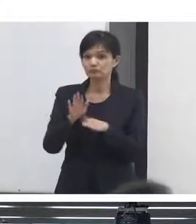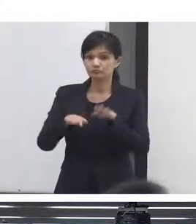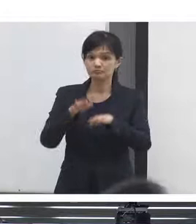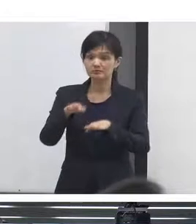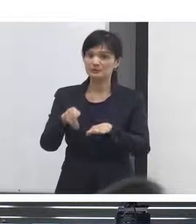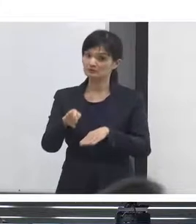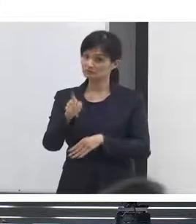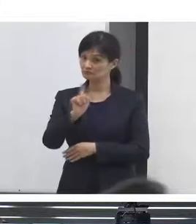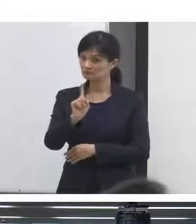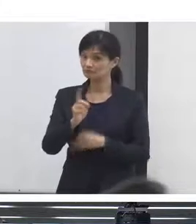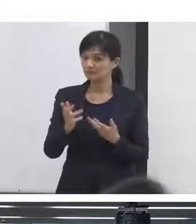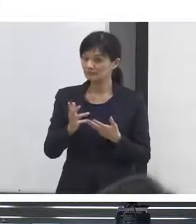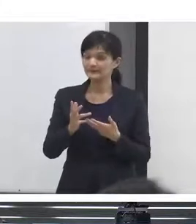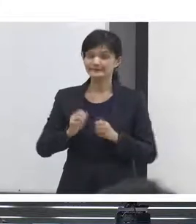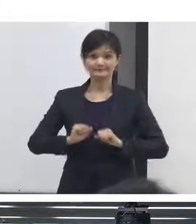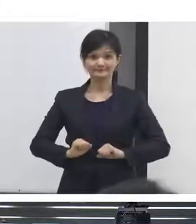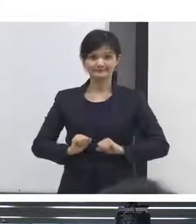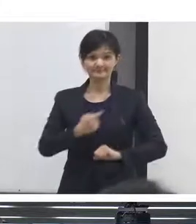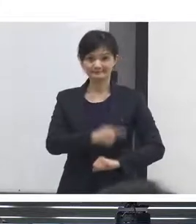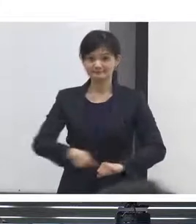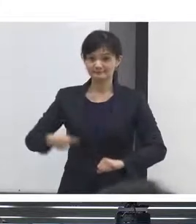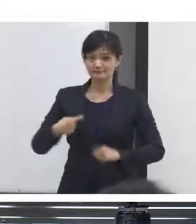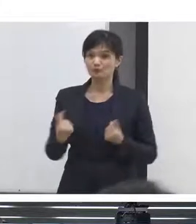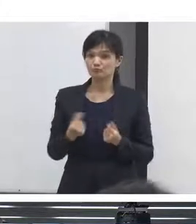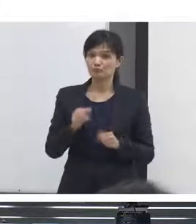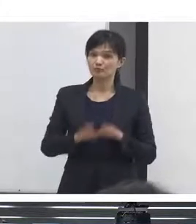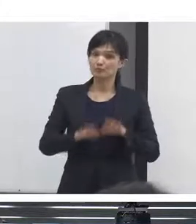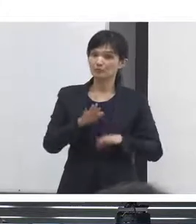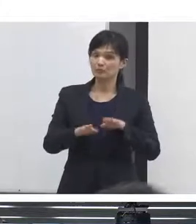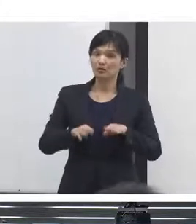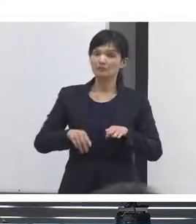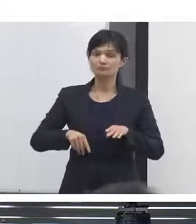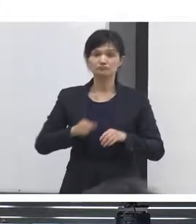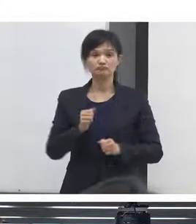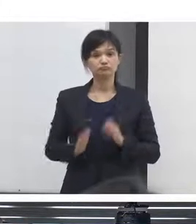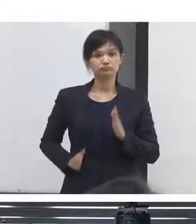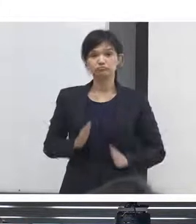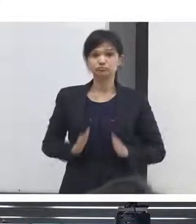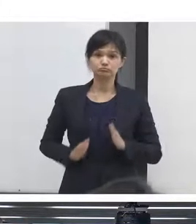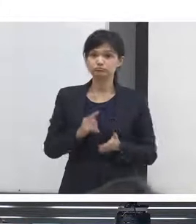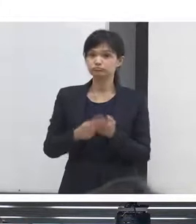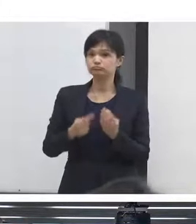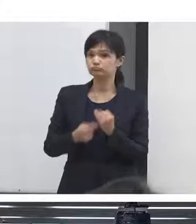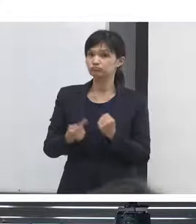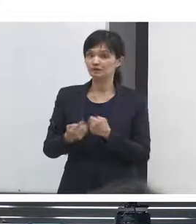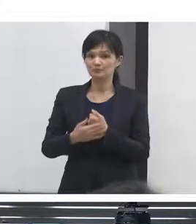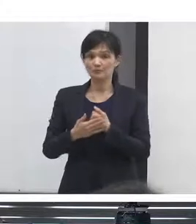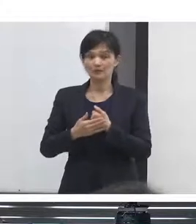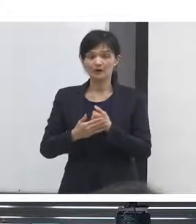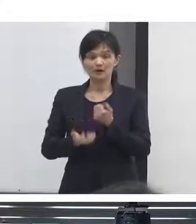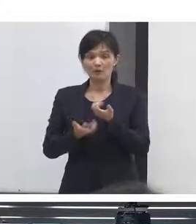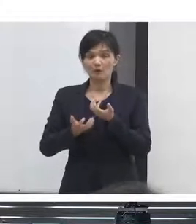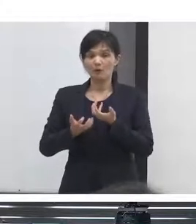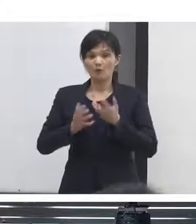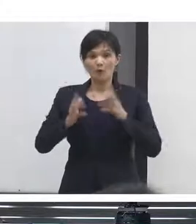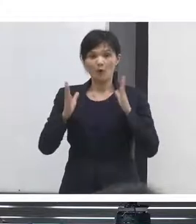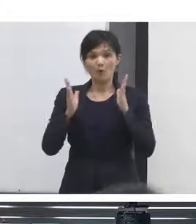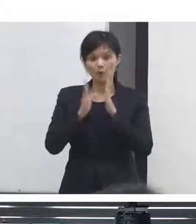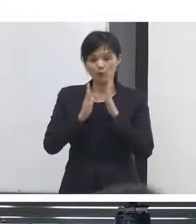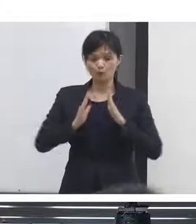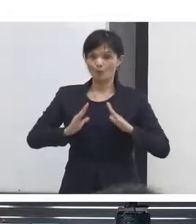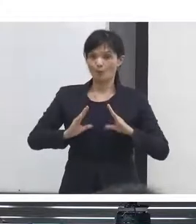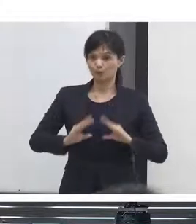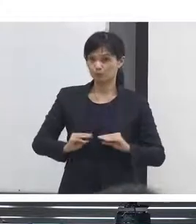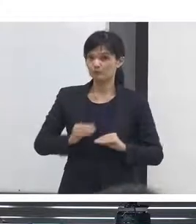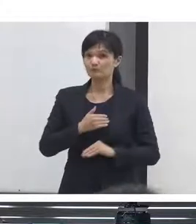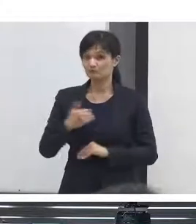康的部分，就是说消耗卡路里啊，然后健走公里数啊。哦、那林务局呢，它所描述的资料呢，就是比较